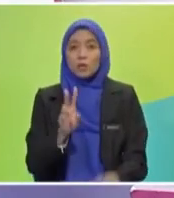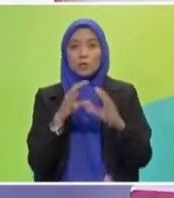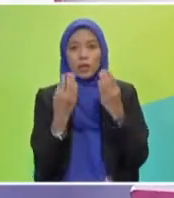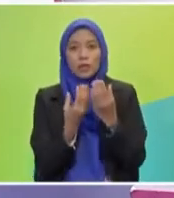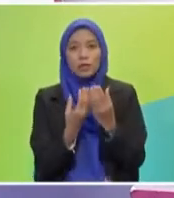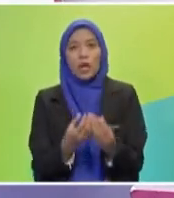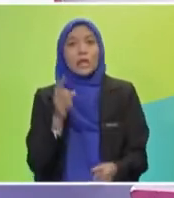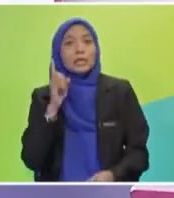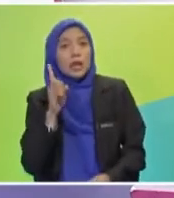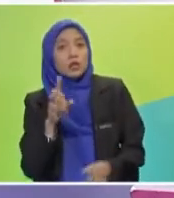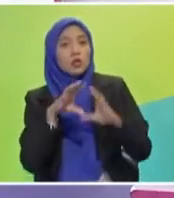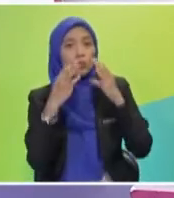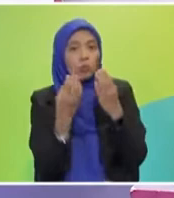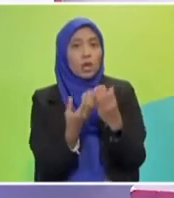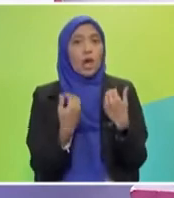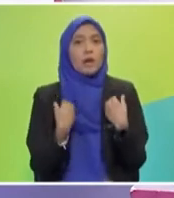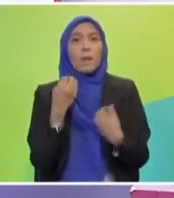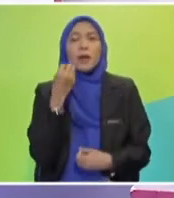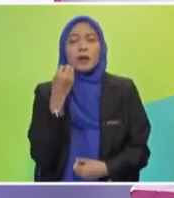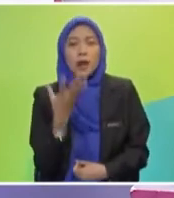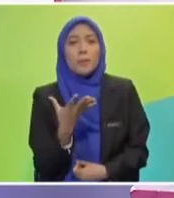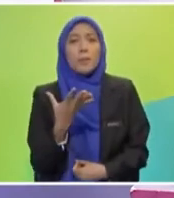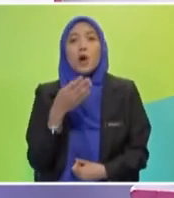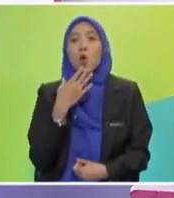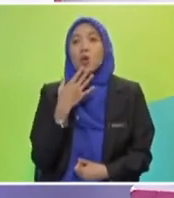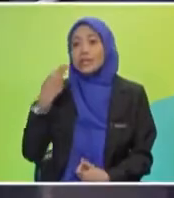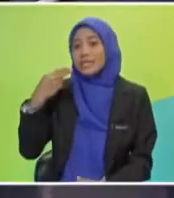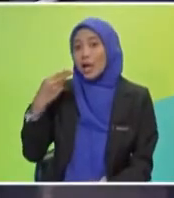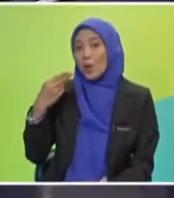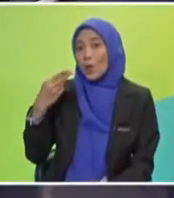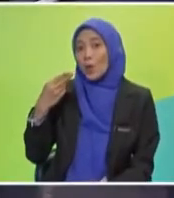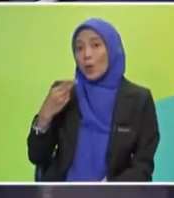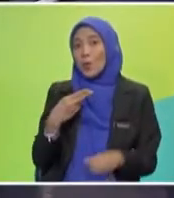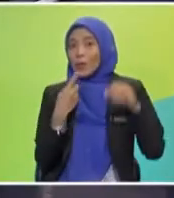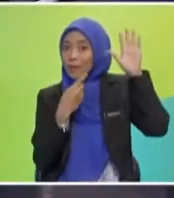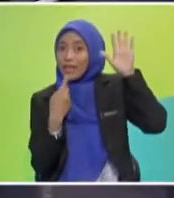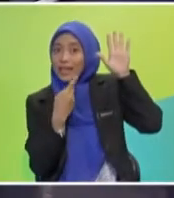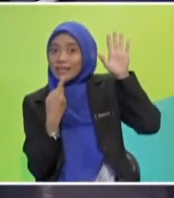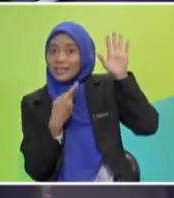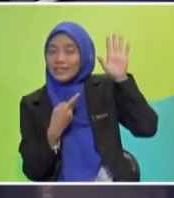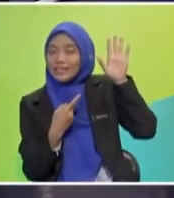1 kumpulan ada berapa butang warna hijau? Angkat 1 tangan. Kumpulan. Siapa nak jawab ni? Siapa nak jawab ni?